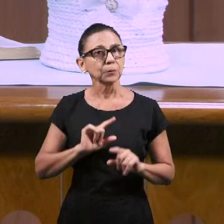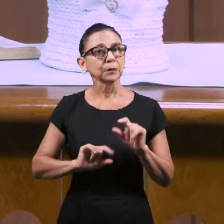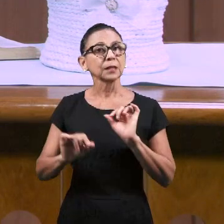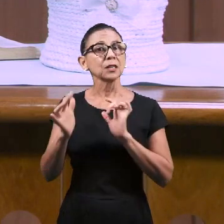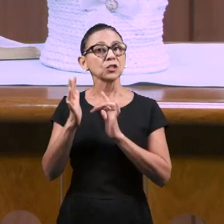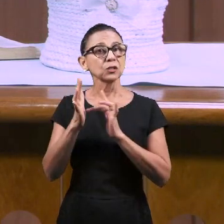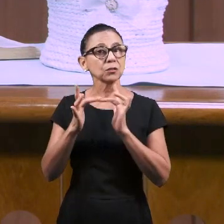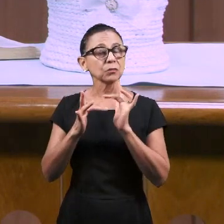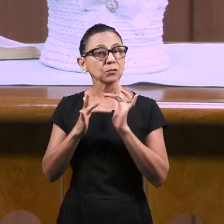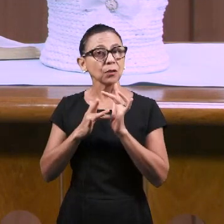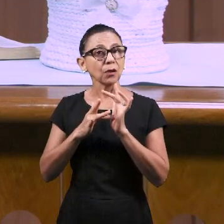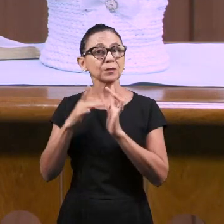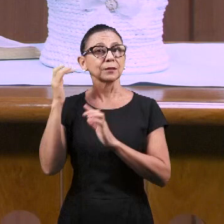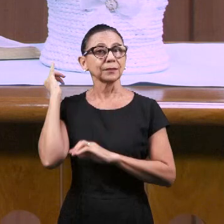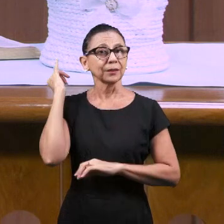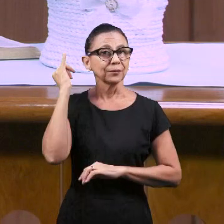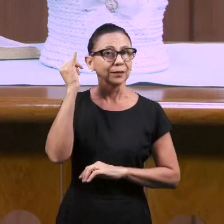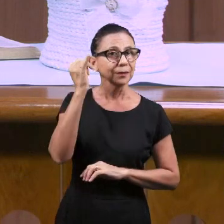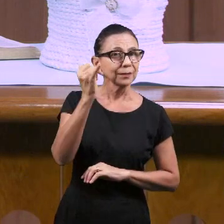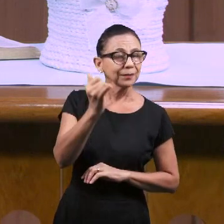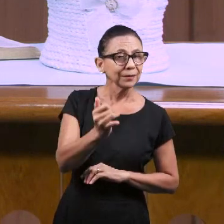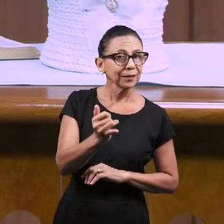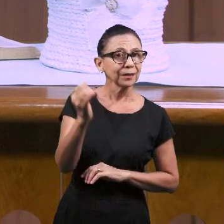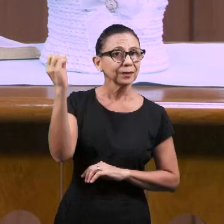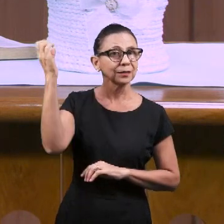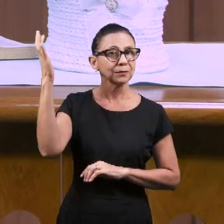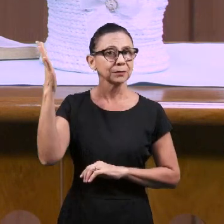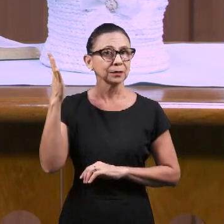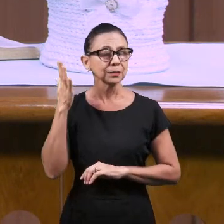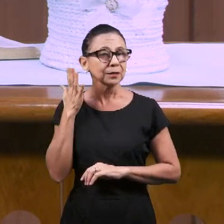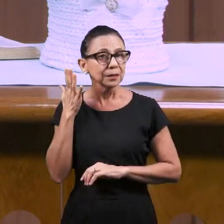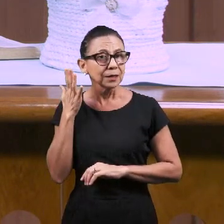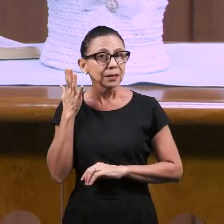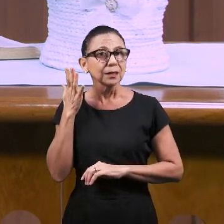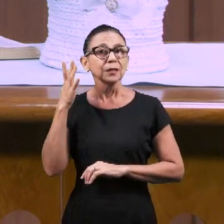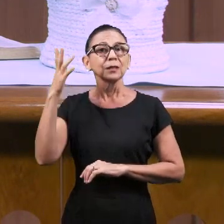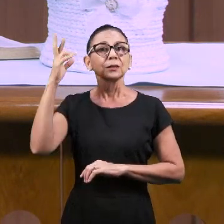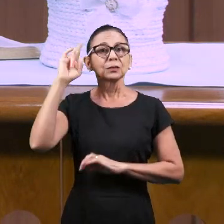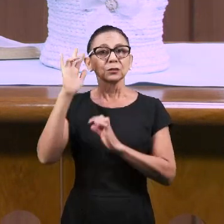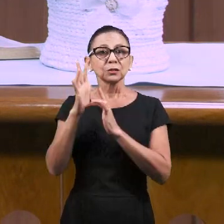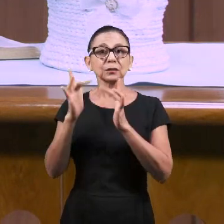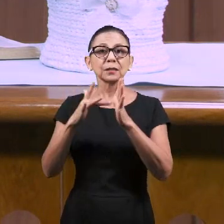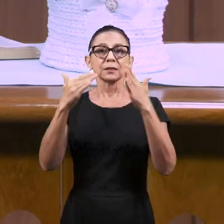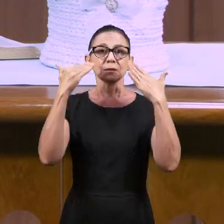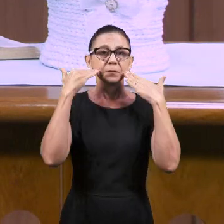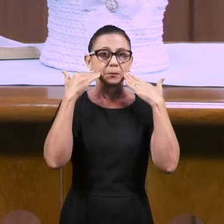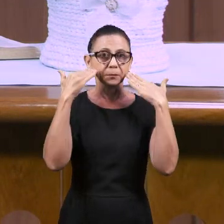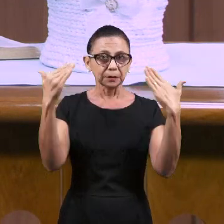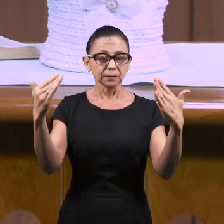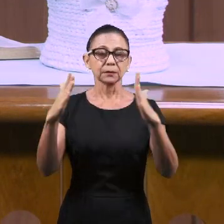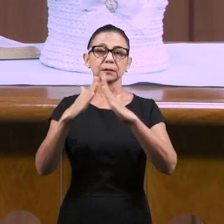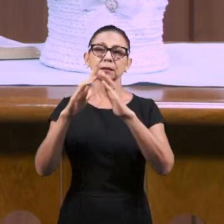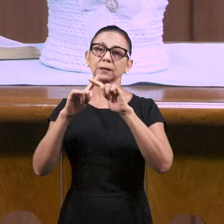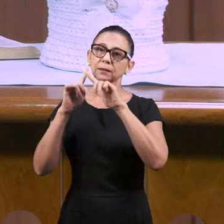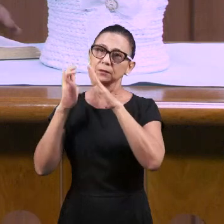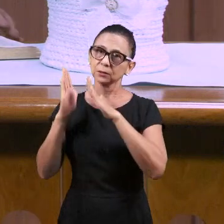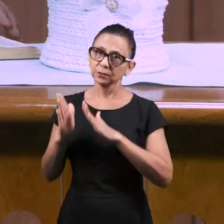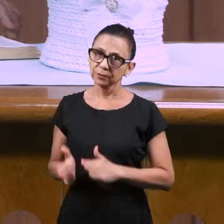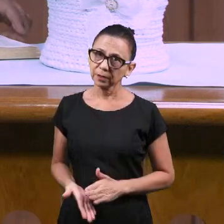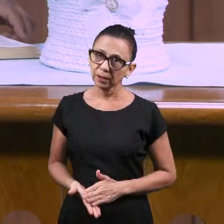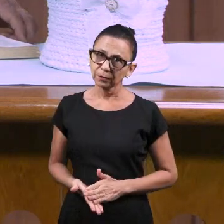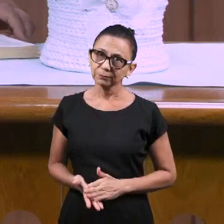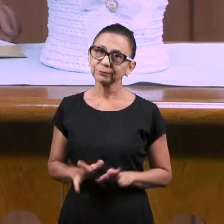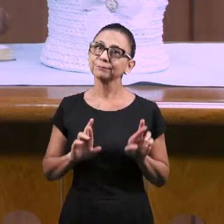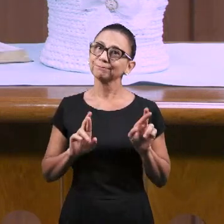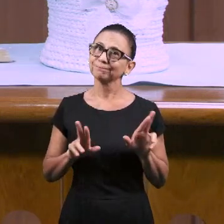Là, dans ce moment, Jésus veut se révéler à l'Église. C'est le fiancé qui va être connu de la fiancée. Ça,